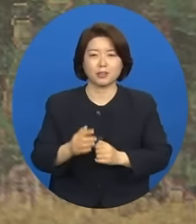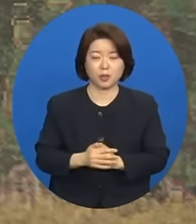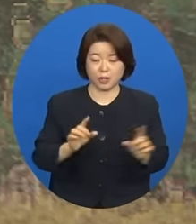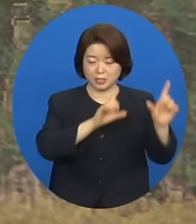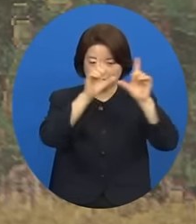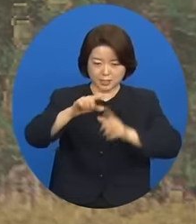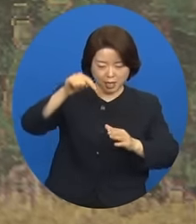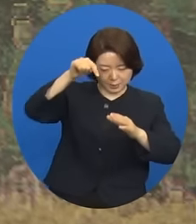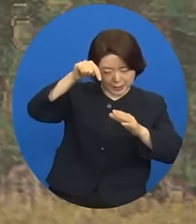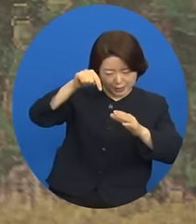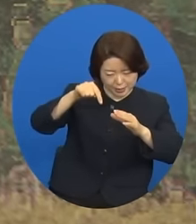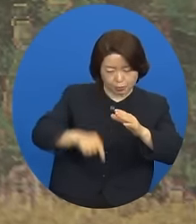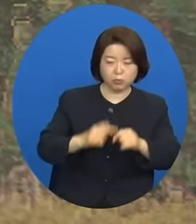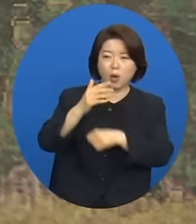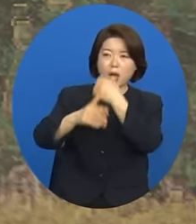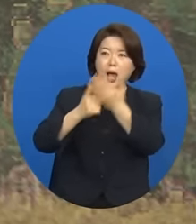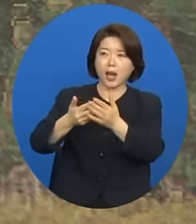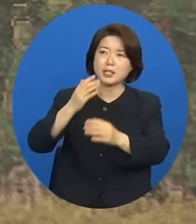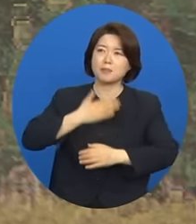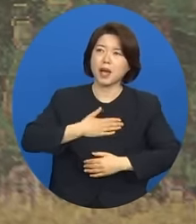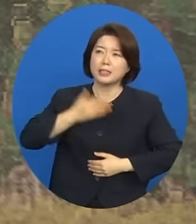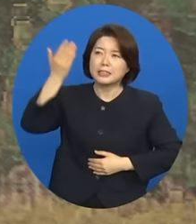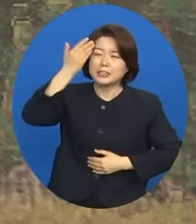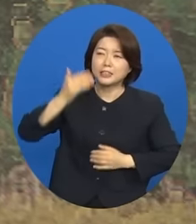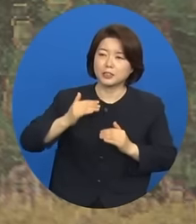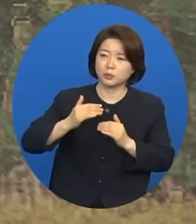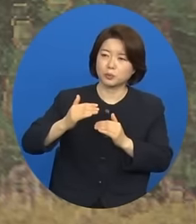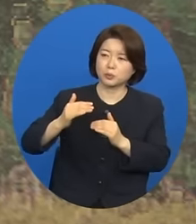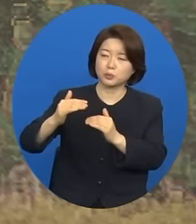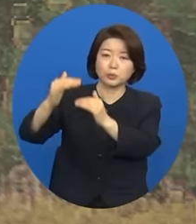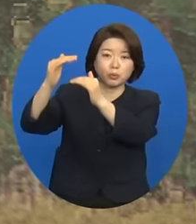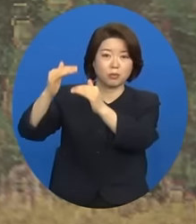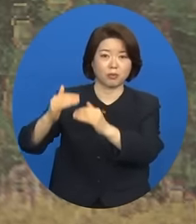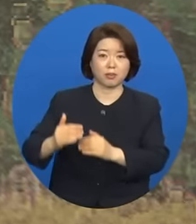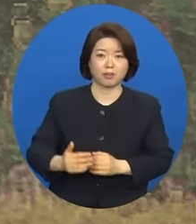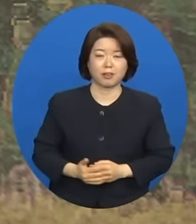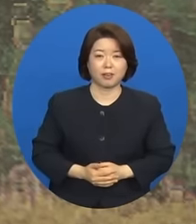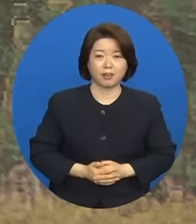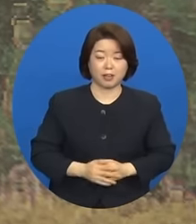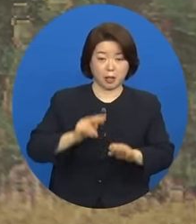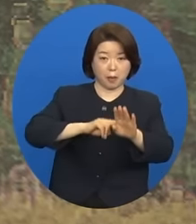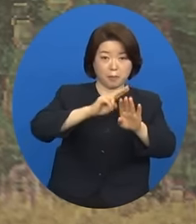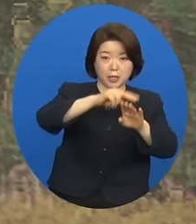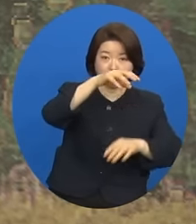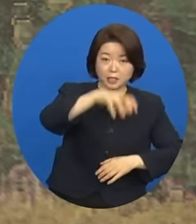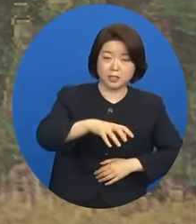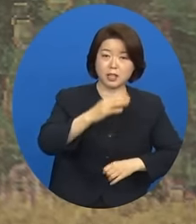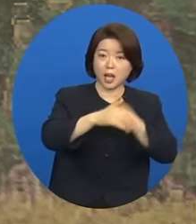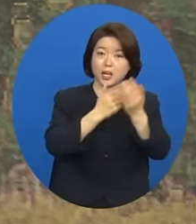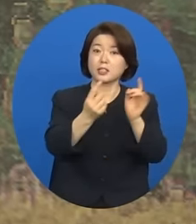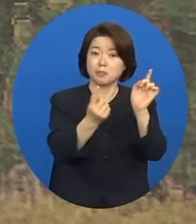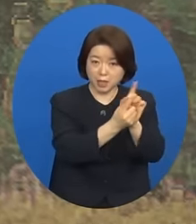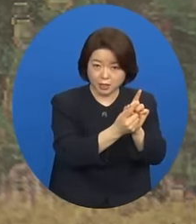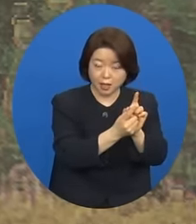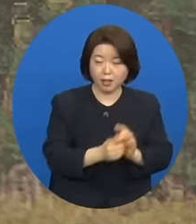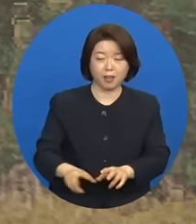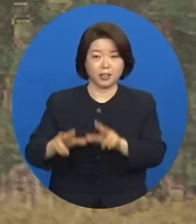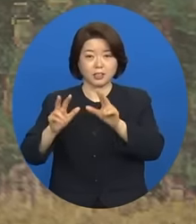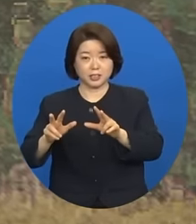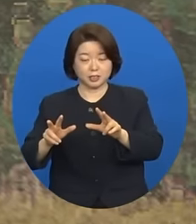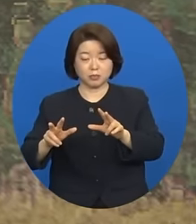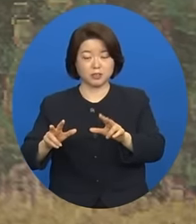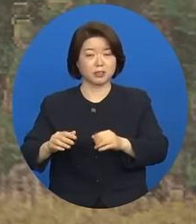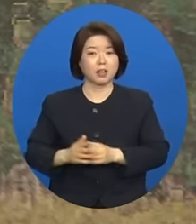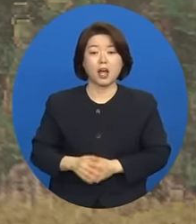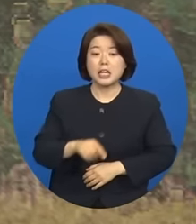아는 지식에서 그는 자라가고 있습니다. 그가 베델에서 하나님을 만났다면 이제는 야곱은 이 바단